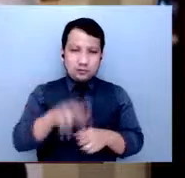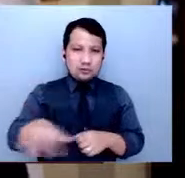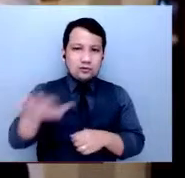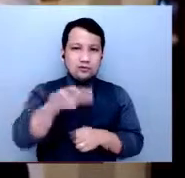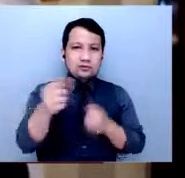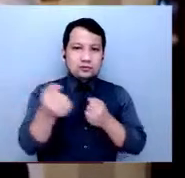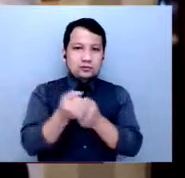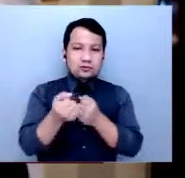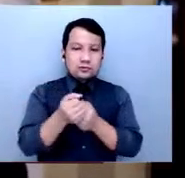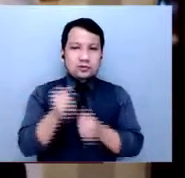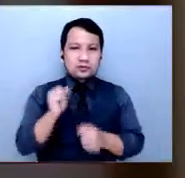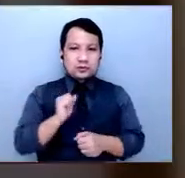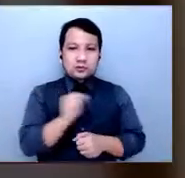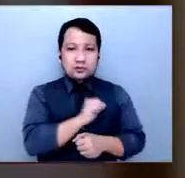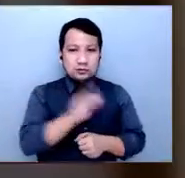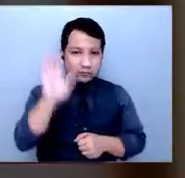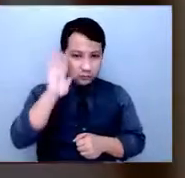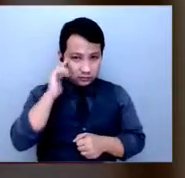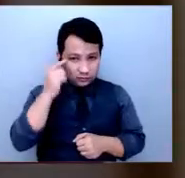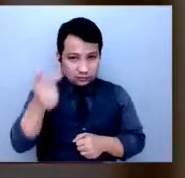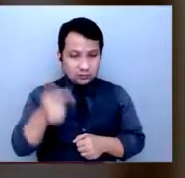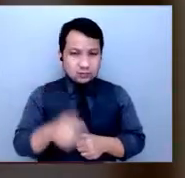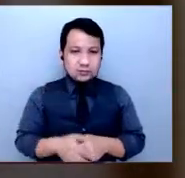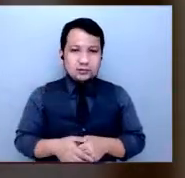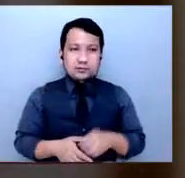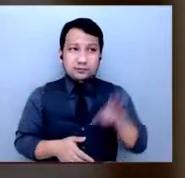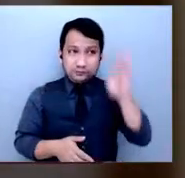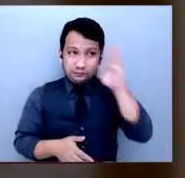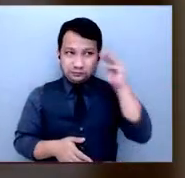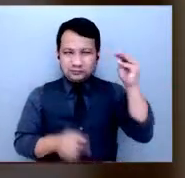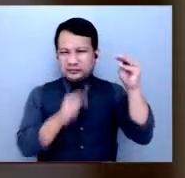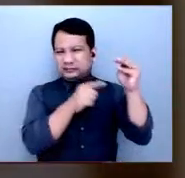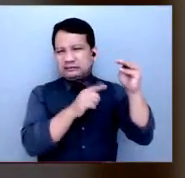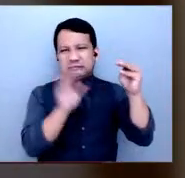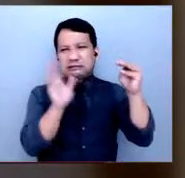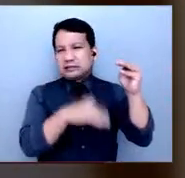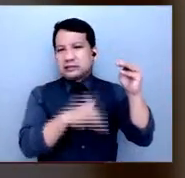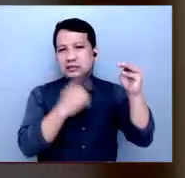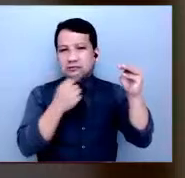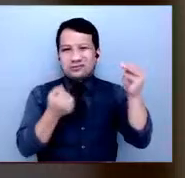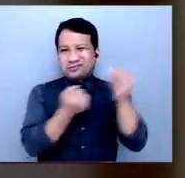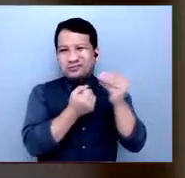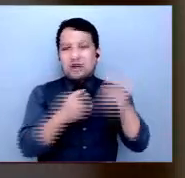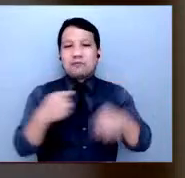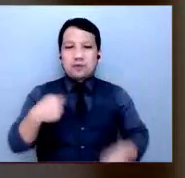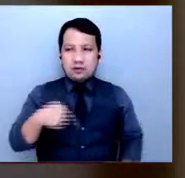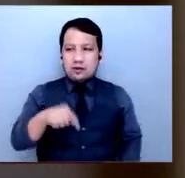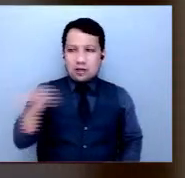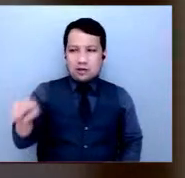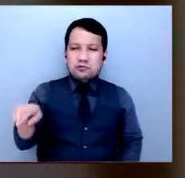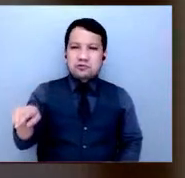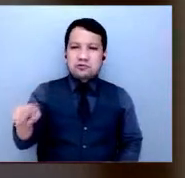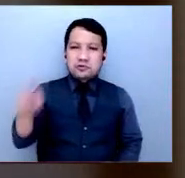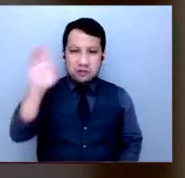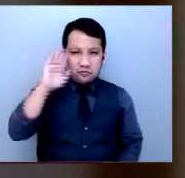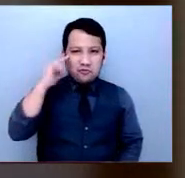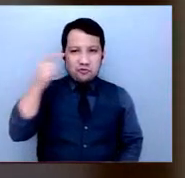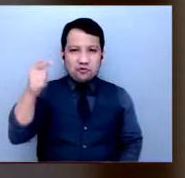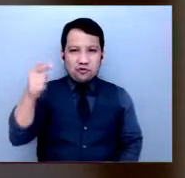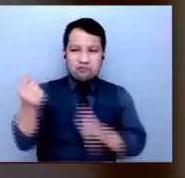Senador Go. Hindi rin ako magsuporta kay Marcos. Wala ako. Basta ako kay Bong.